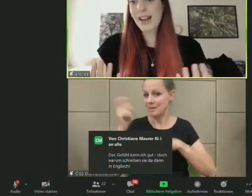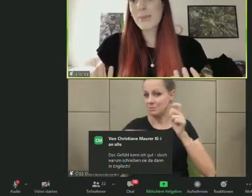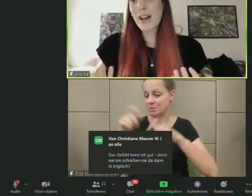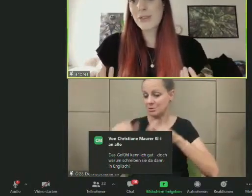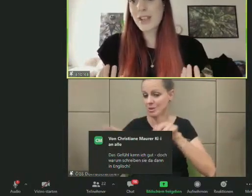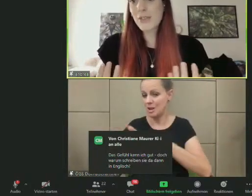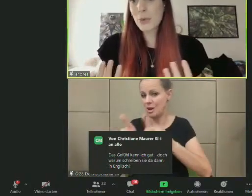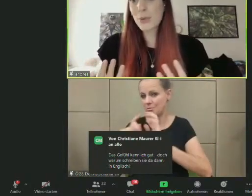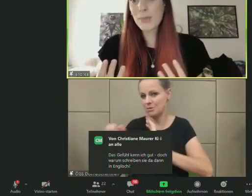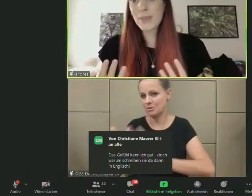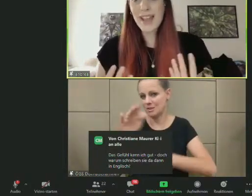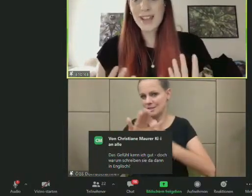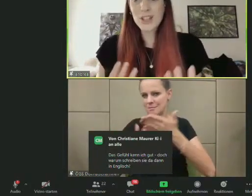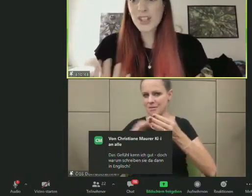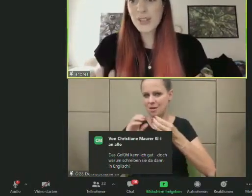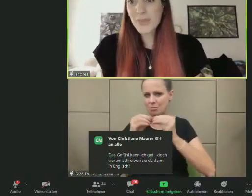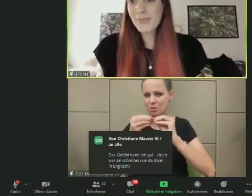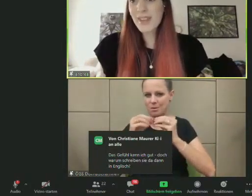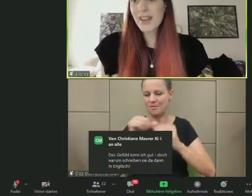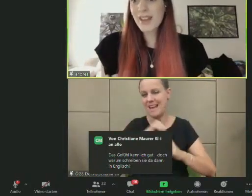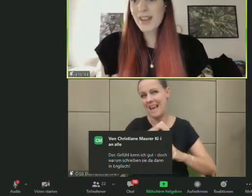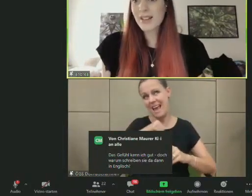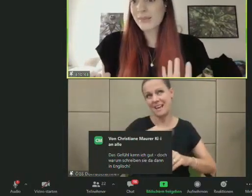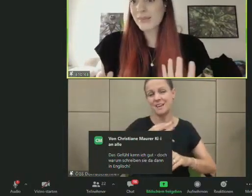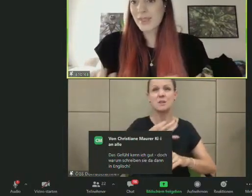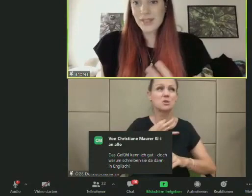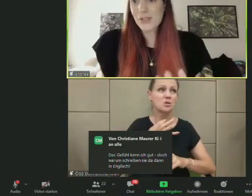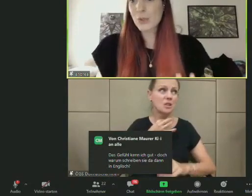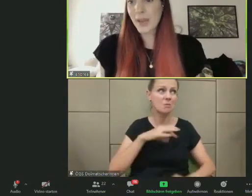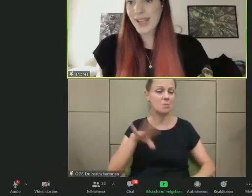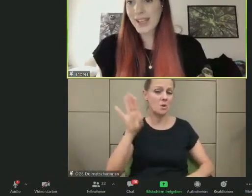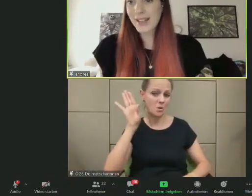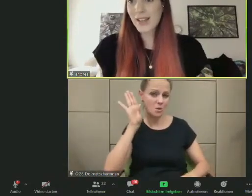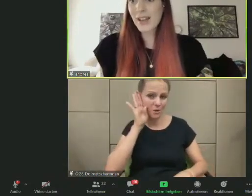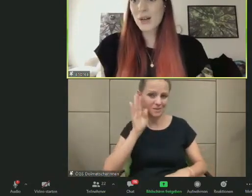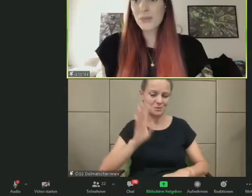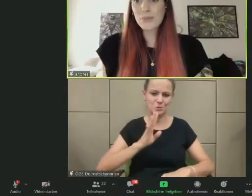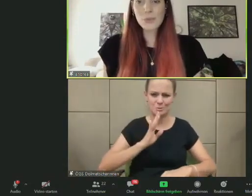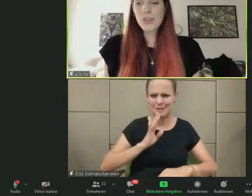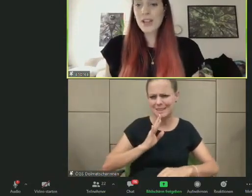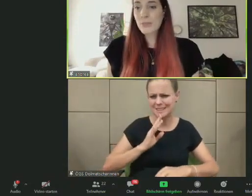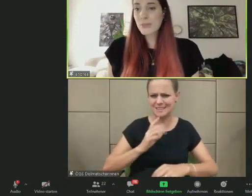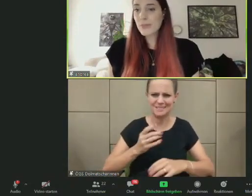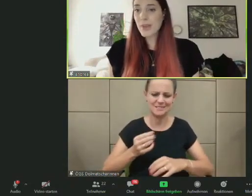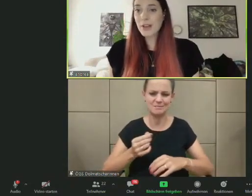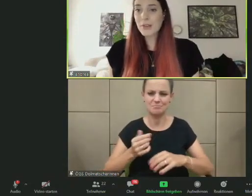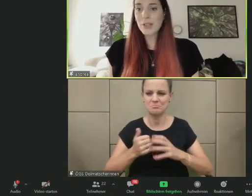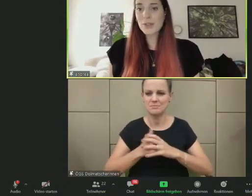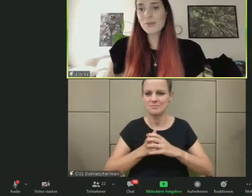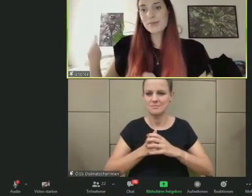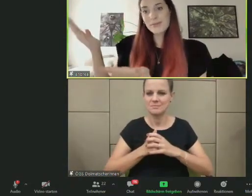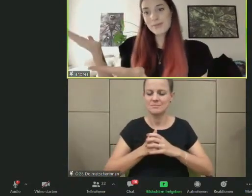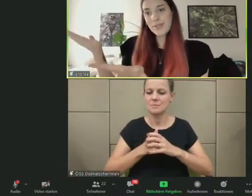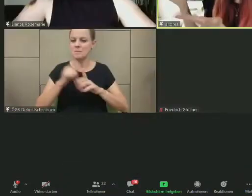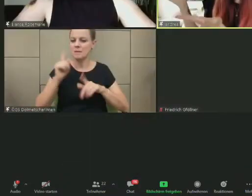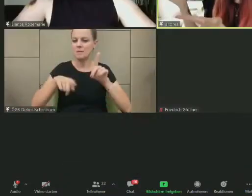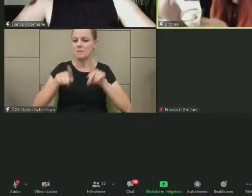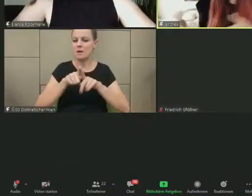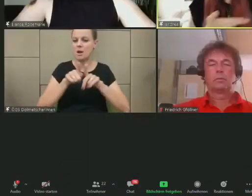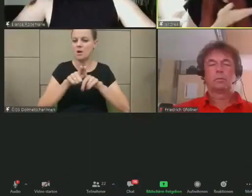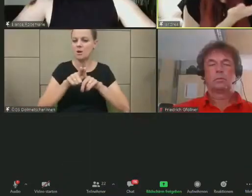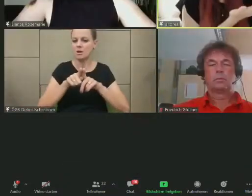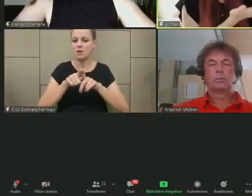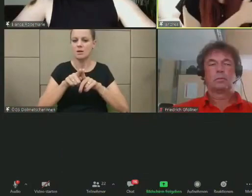auch gerade am Anfang irgendwie Probleme, die eigene Stimme da zu sprechen. Und viele machen Videos, die machen